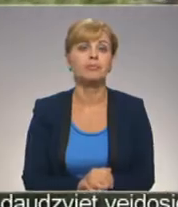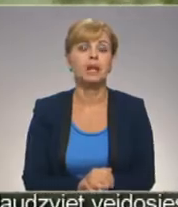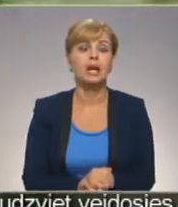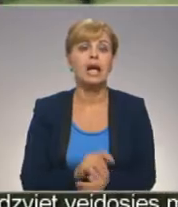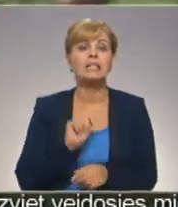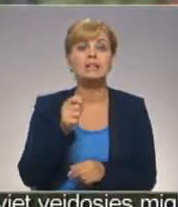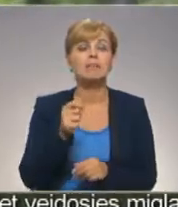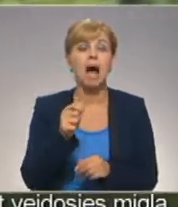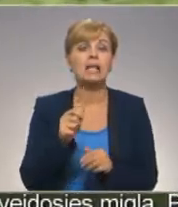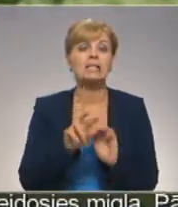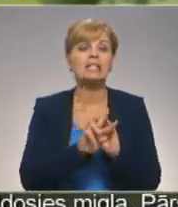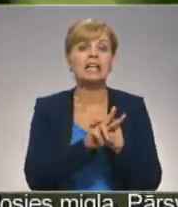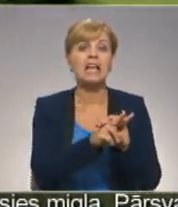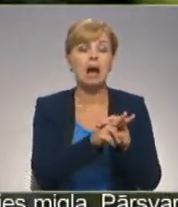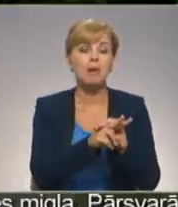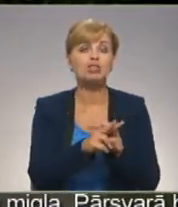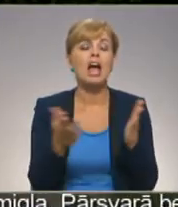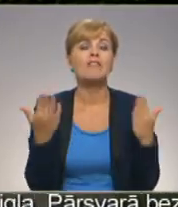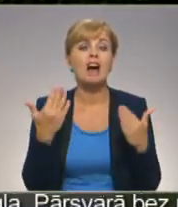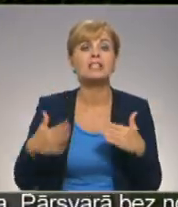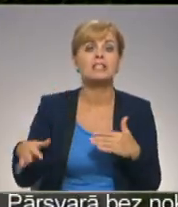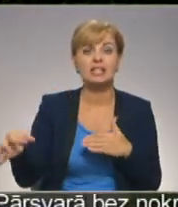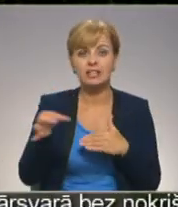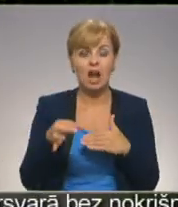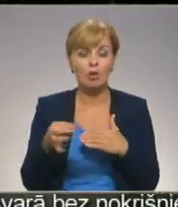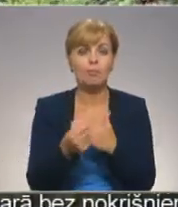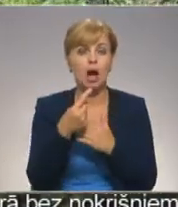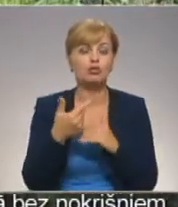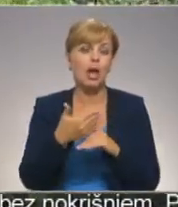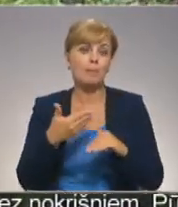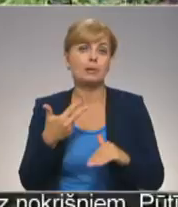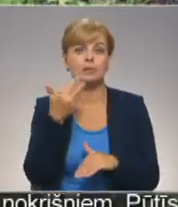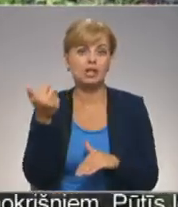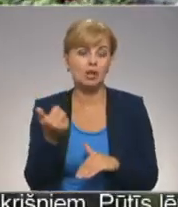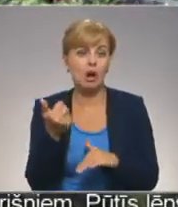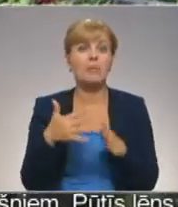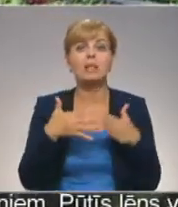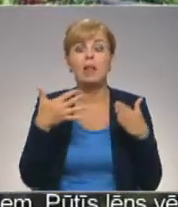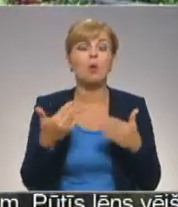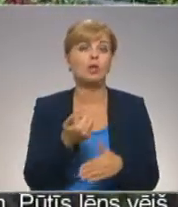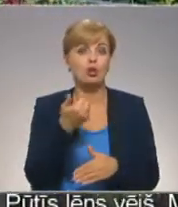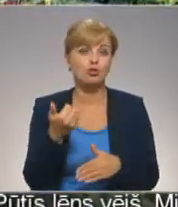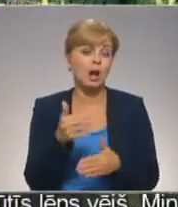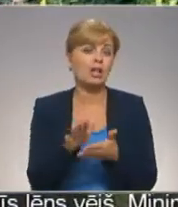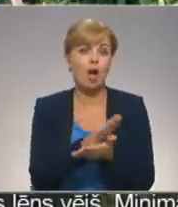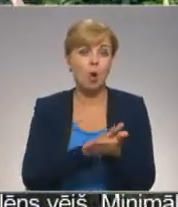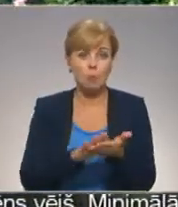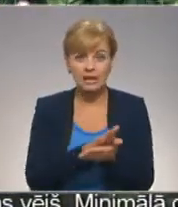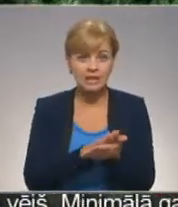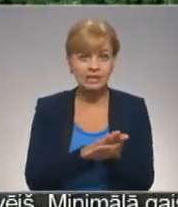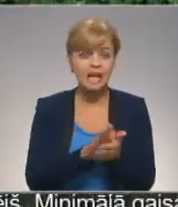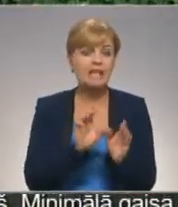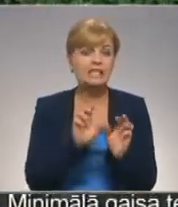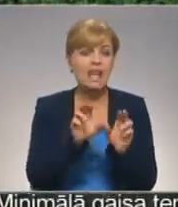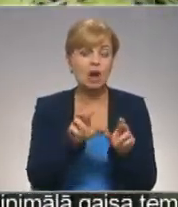Spānijas kailgliemeži šajā vasarnīcas rajonā esot parādījušies pirms gadiem 3, bet tik daudz kā šogad vēl nekad nesot bijis.